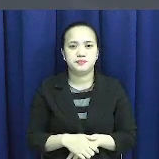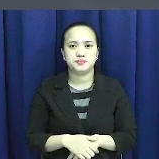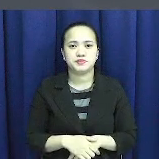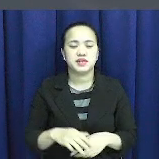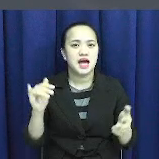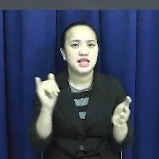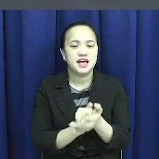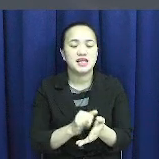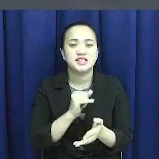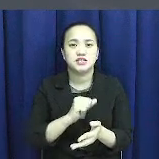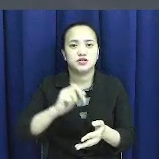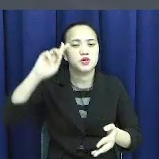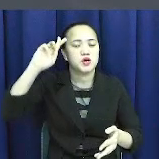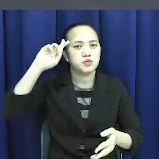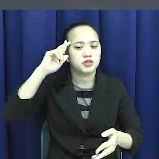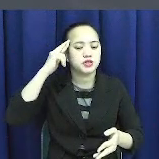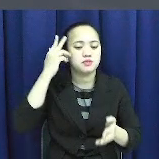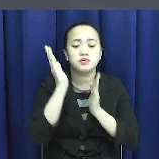You see,